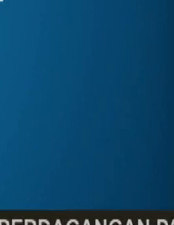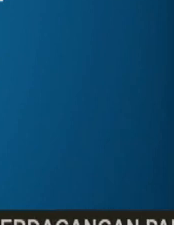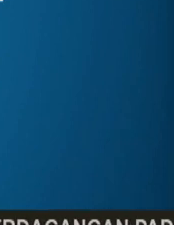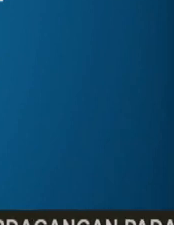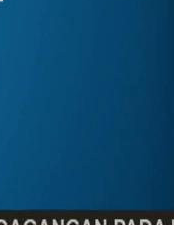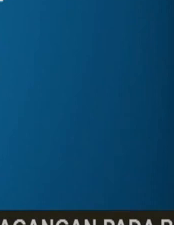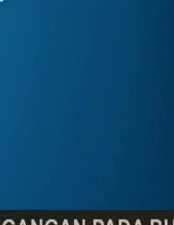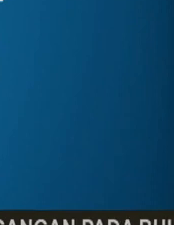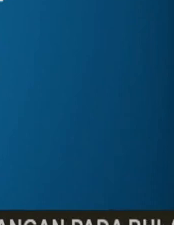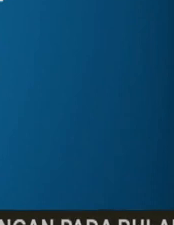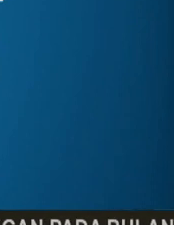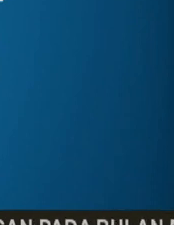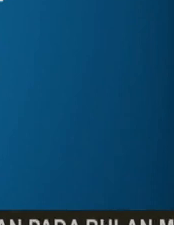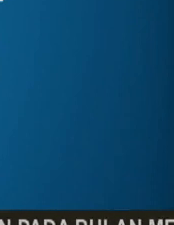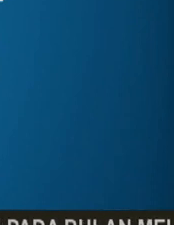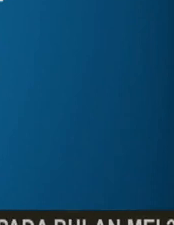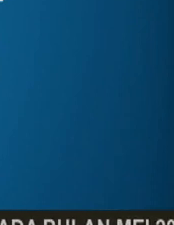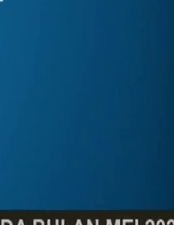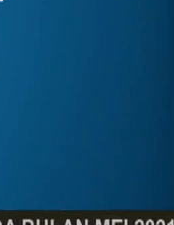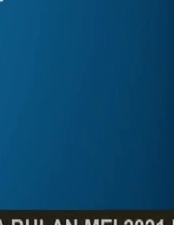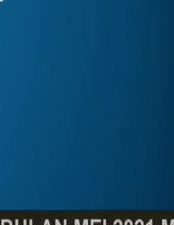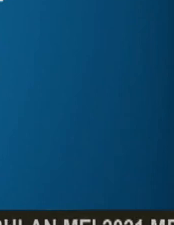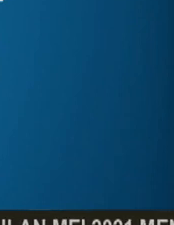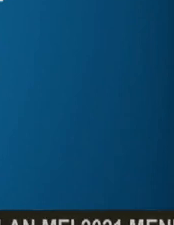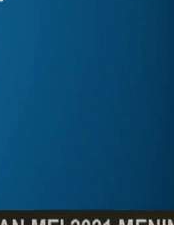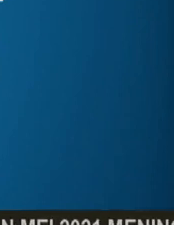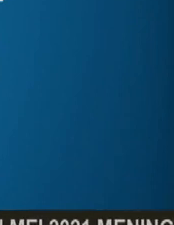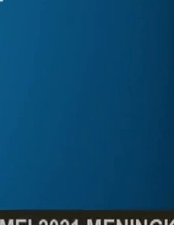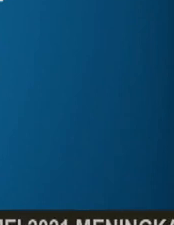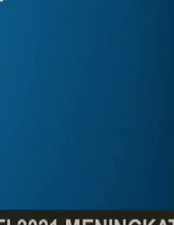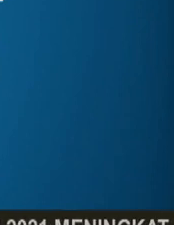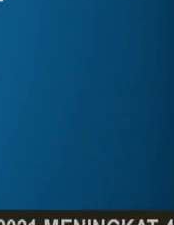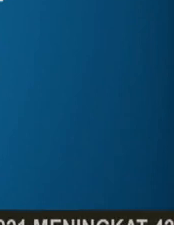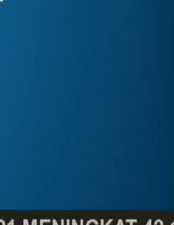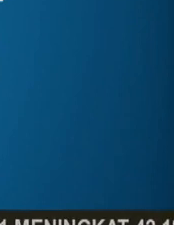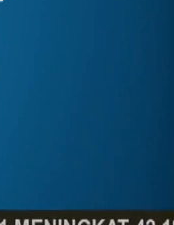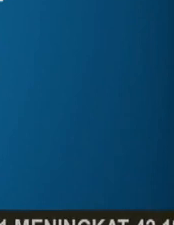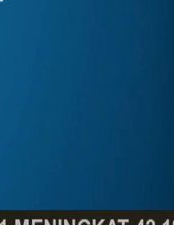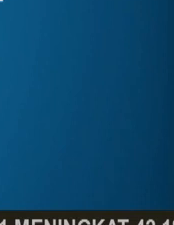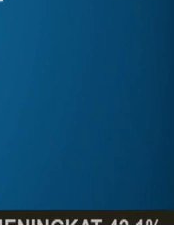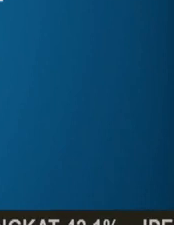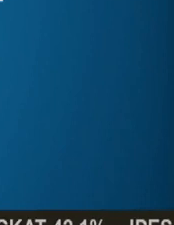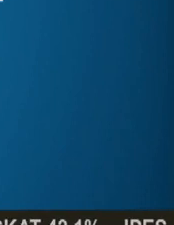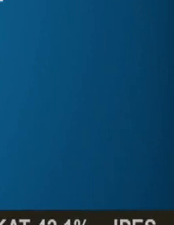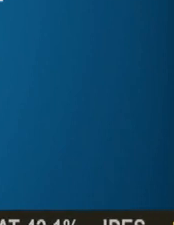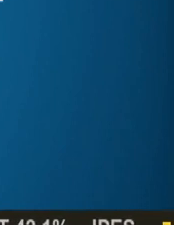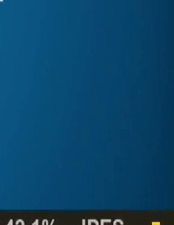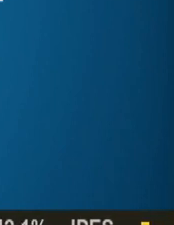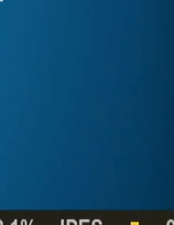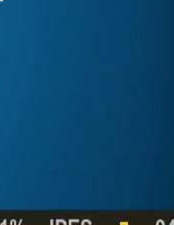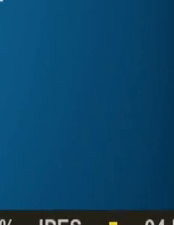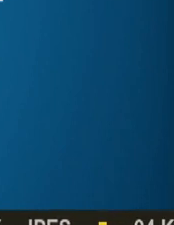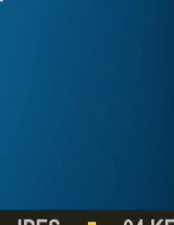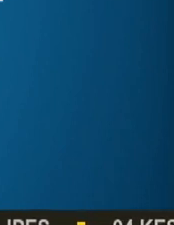8666 bagi pelanggan progresif sendirian berhad Prema tahun tersebut boleh digunakan mulai esok 19